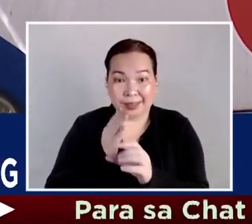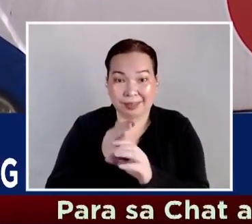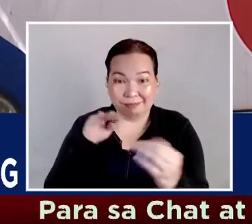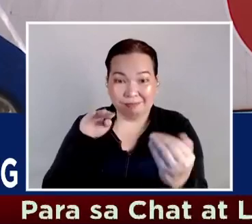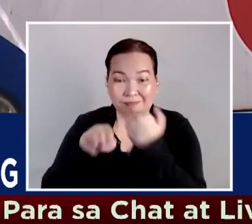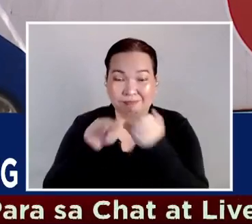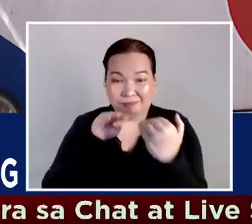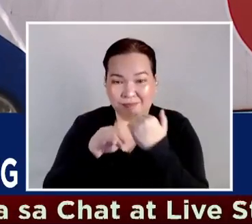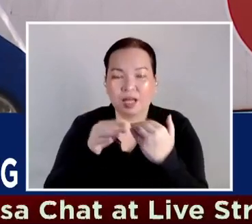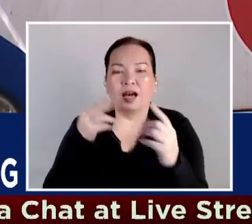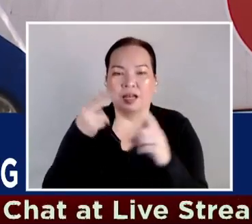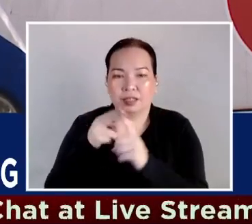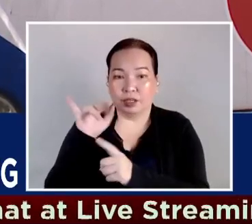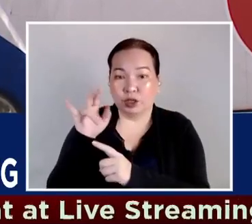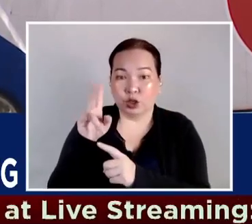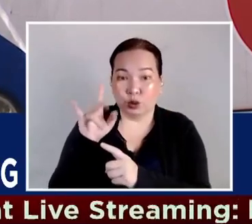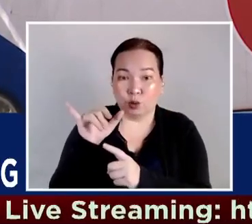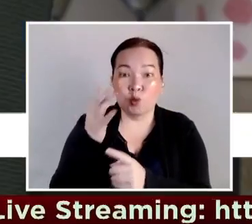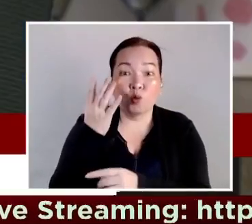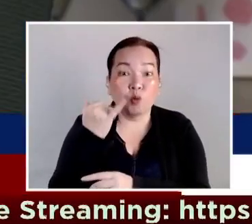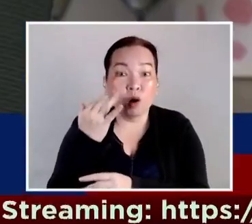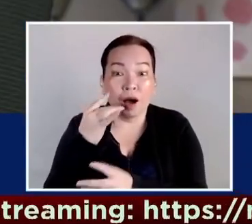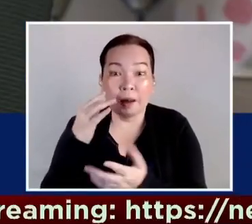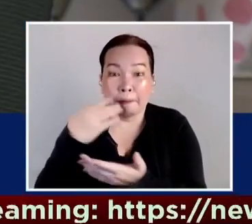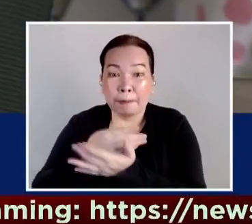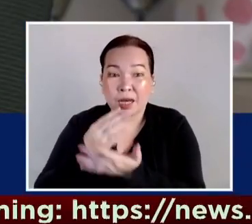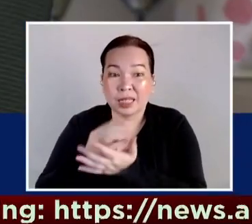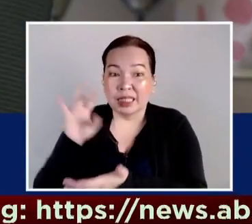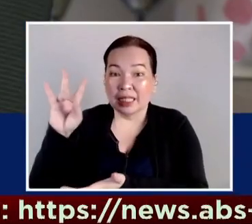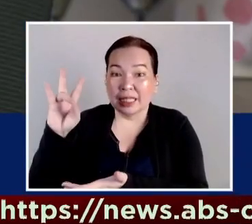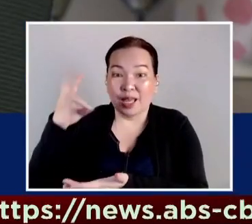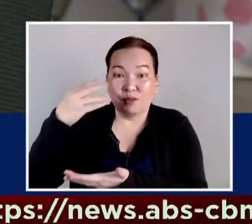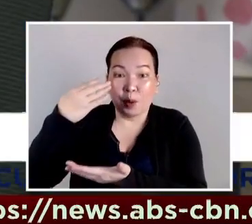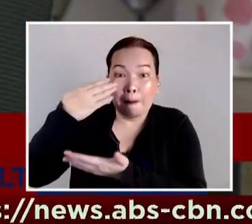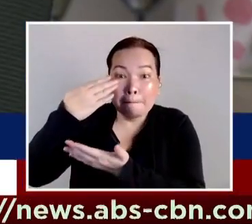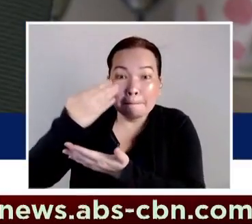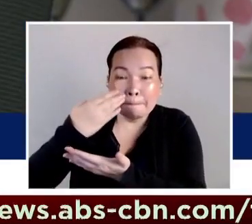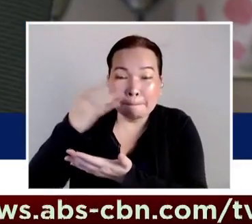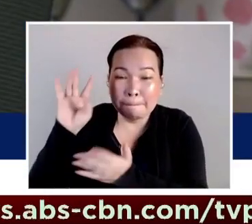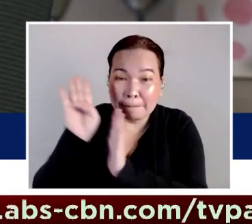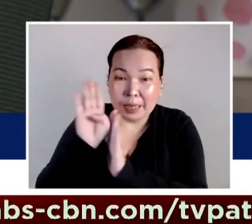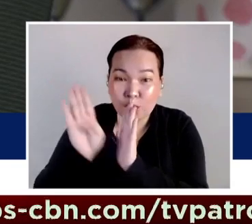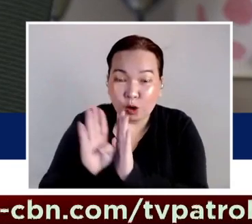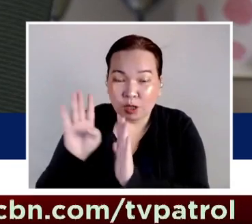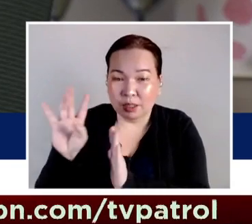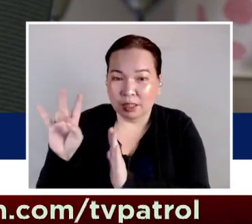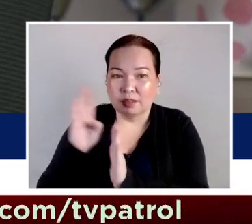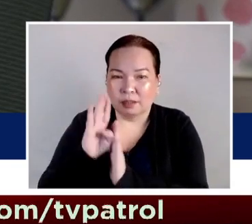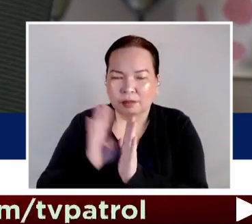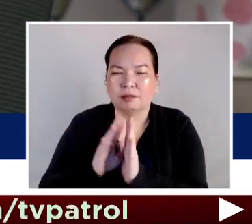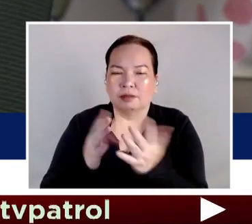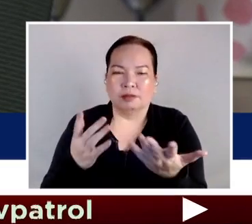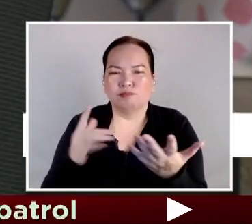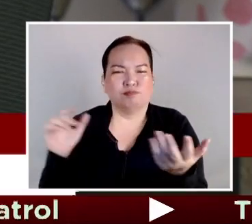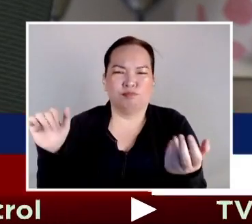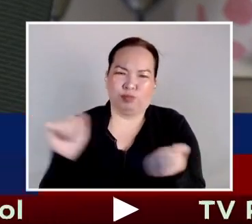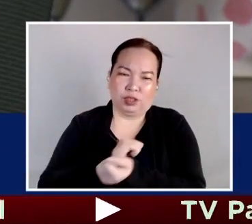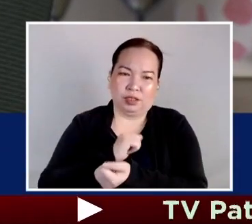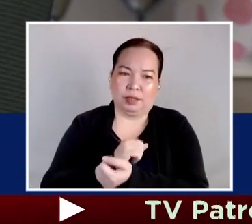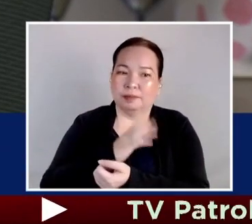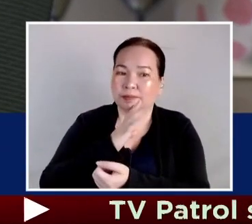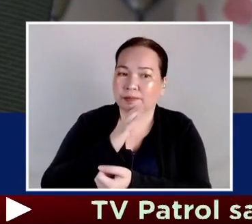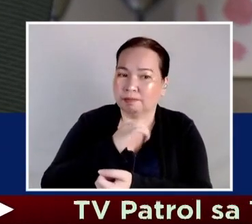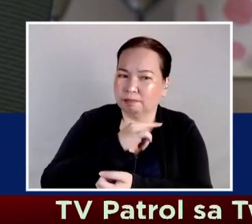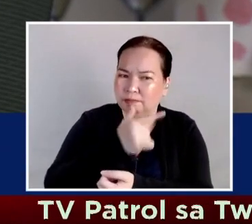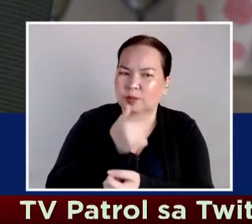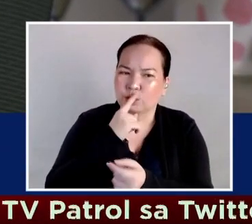na ang 7 bilyong budget. Malaki talaga yung naitulong ng libreng sakay program natin. Pero as much as we want